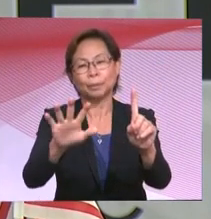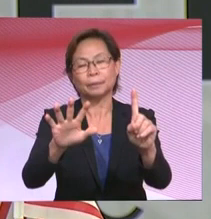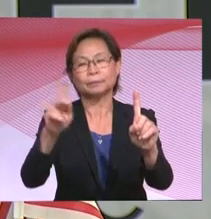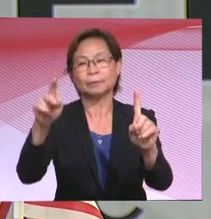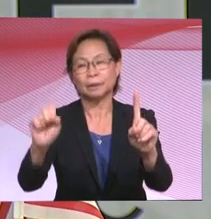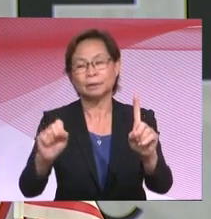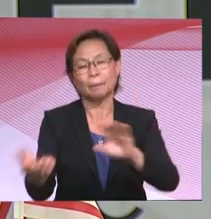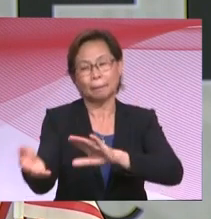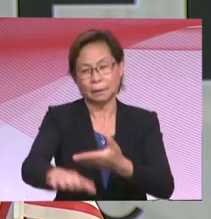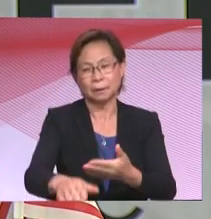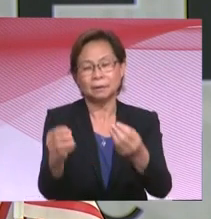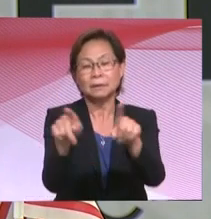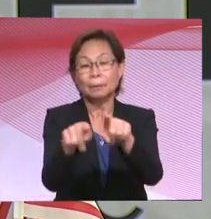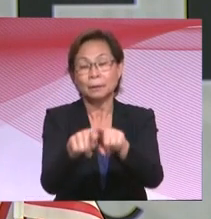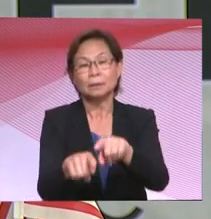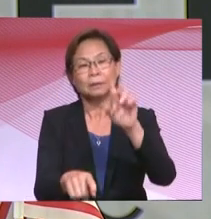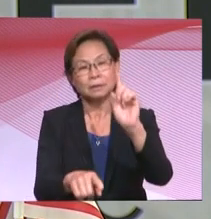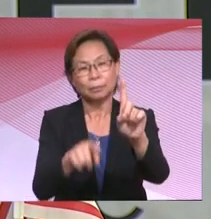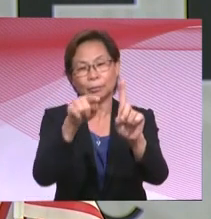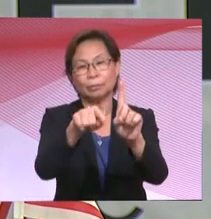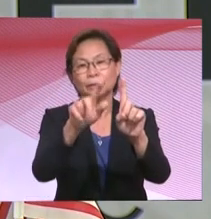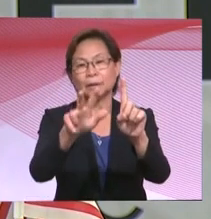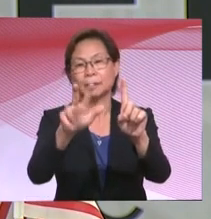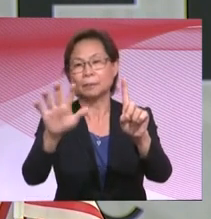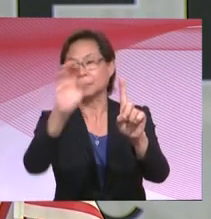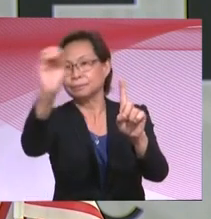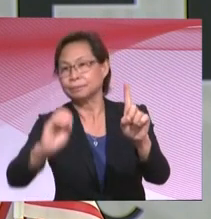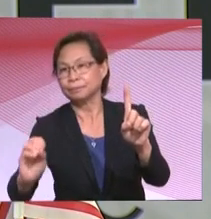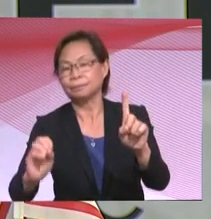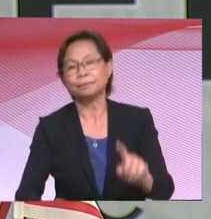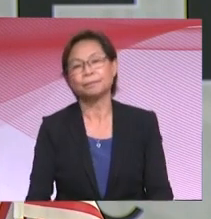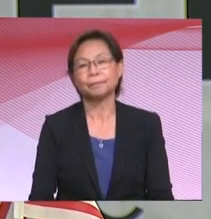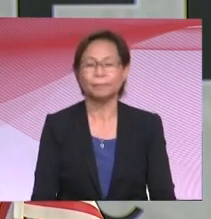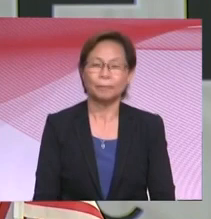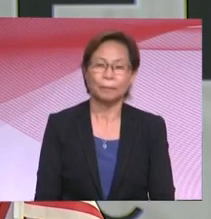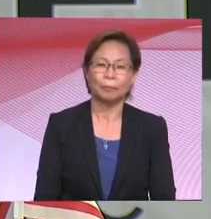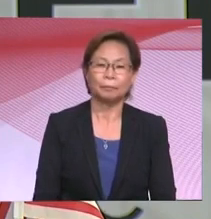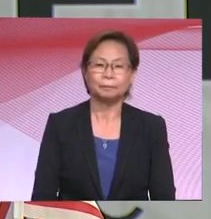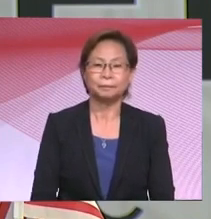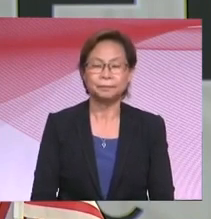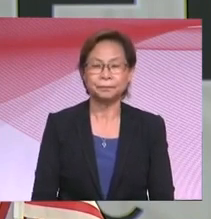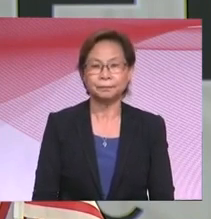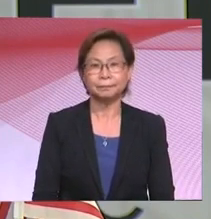125 kes, iaitu bersamaan dengan 1.35% daripada jumlah keseluruhan kes.